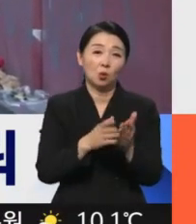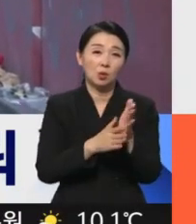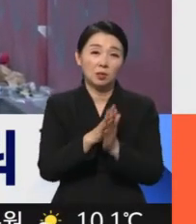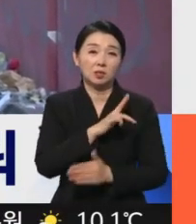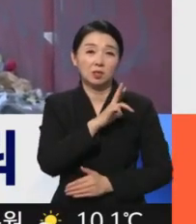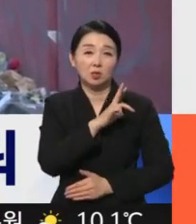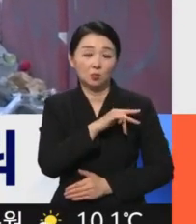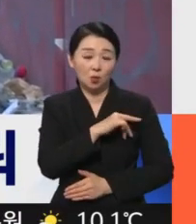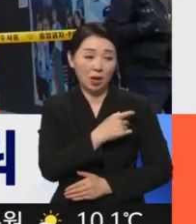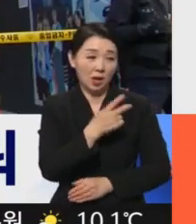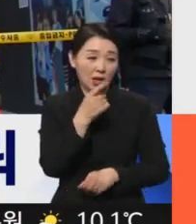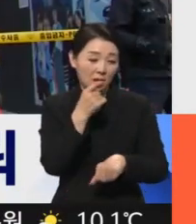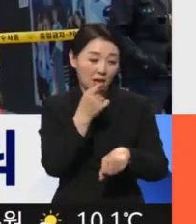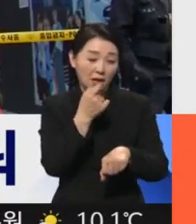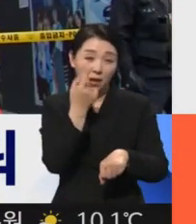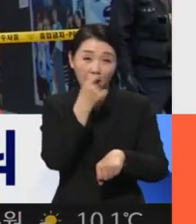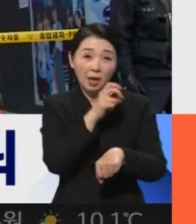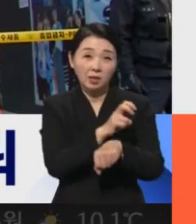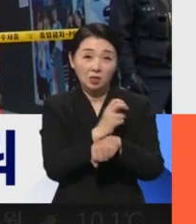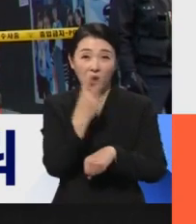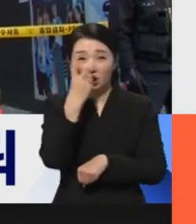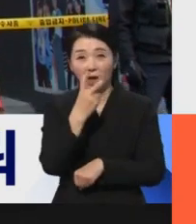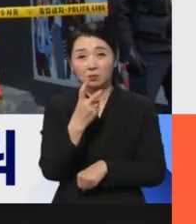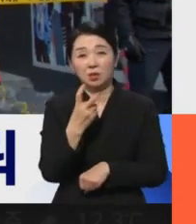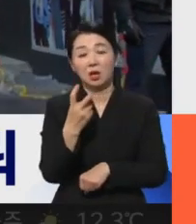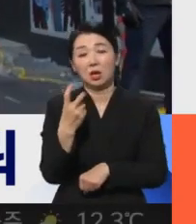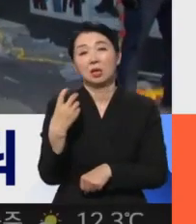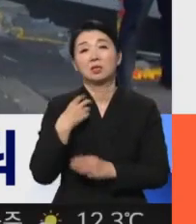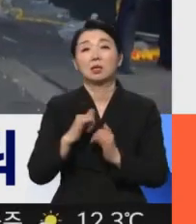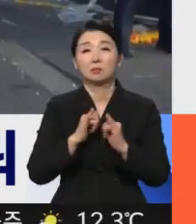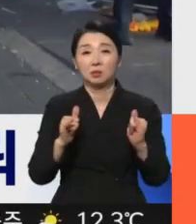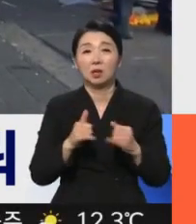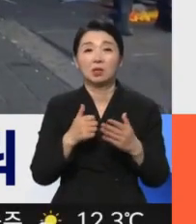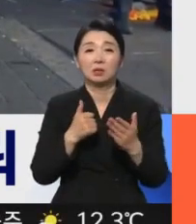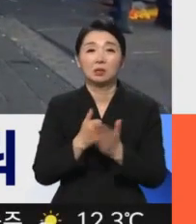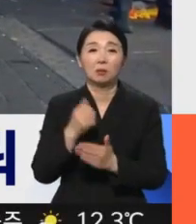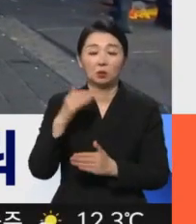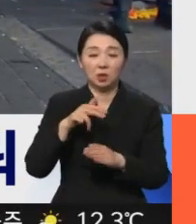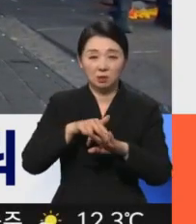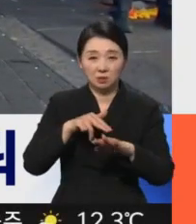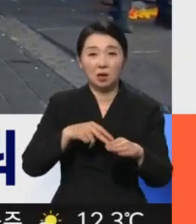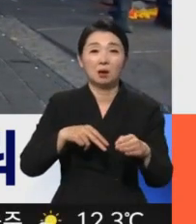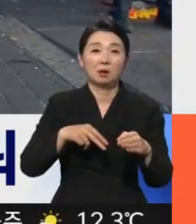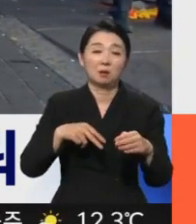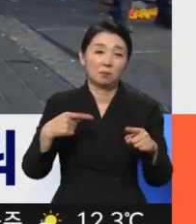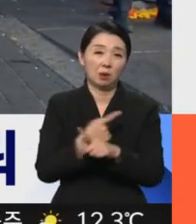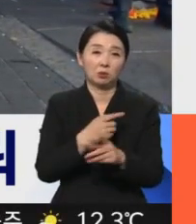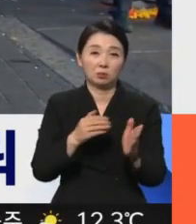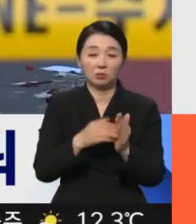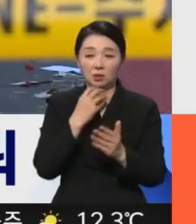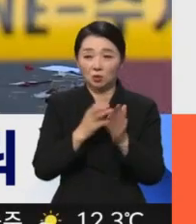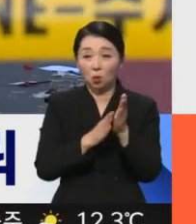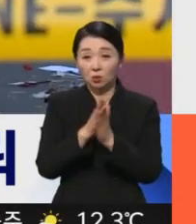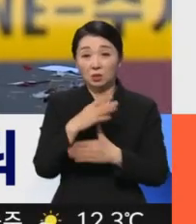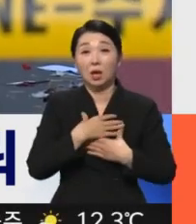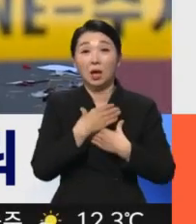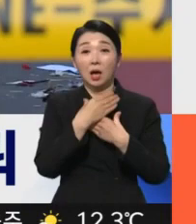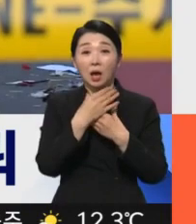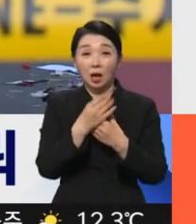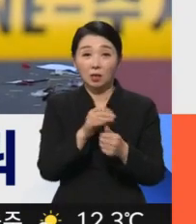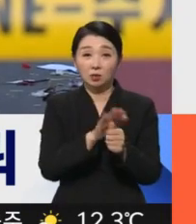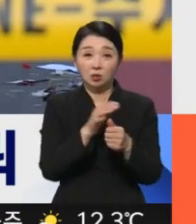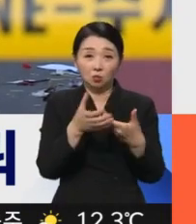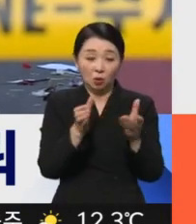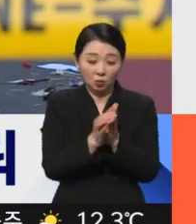시위에 시의회의 행정감사 실무 책임자라는 사실이 알려주자 뒤늦게 입장을 바꿨습니다 서울시는 안전지원과와